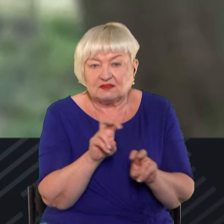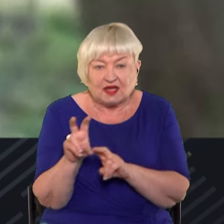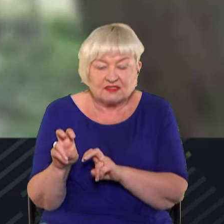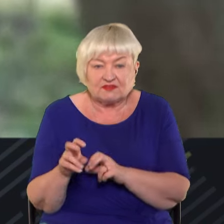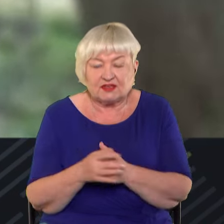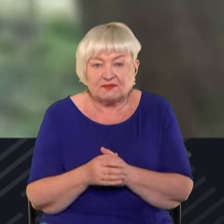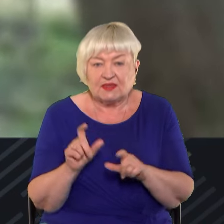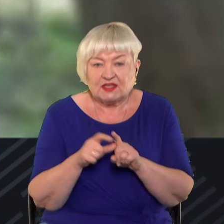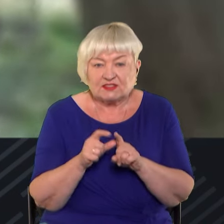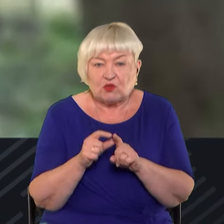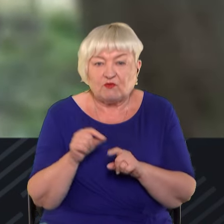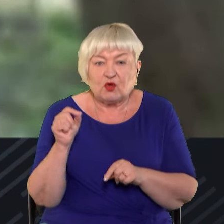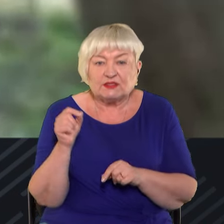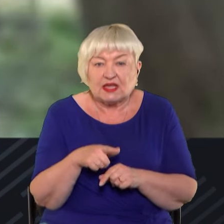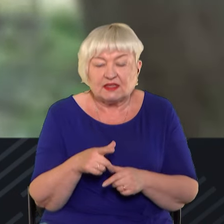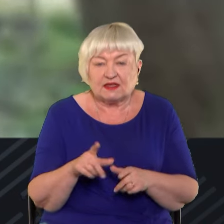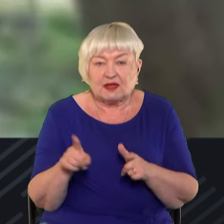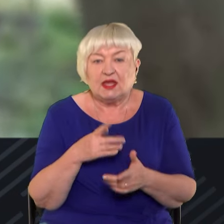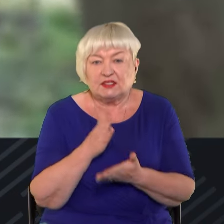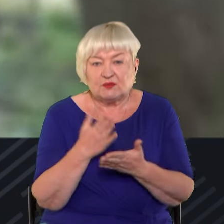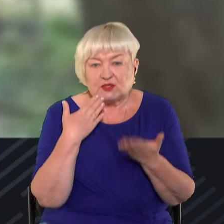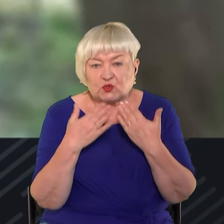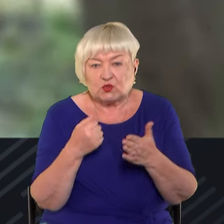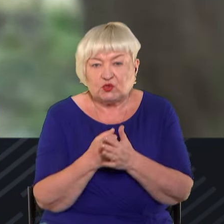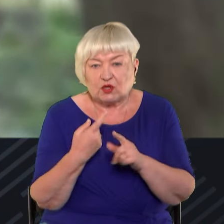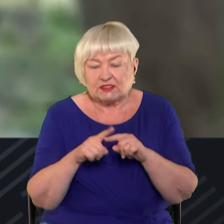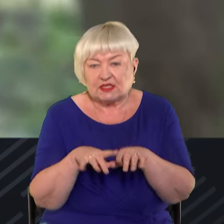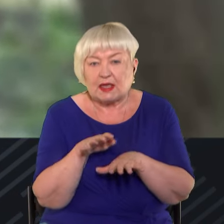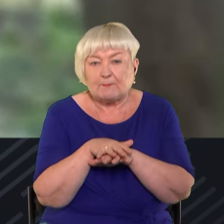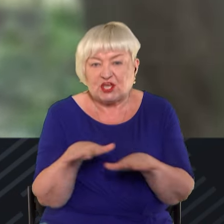власне слово Telegram, чи вони мають хоча б якийсь стосунок до цієї мережі.